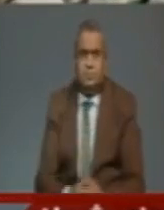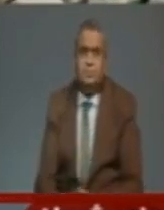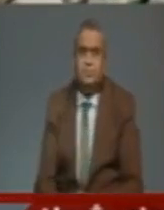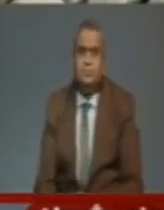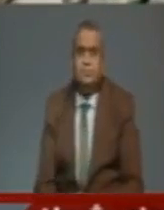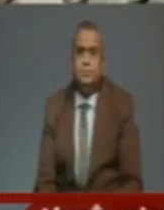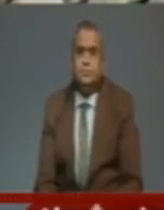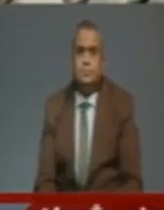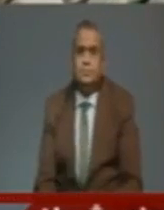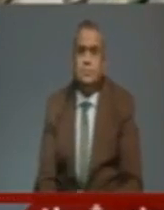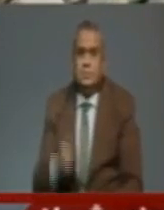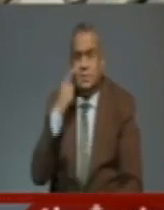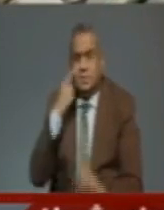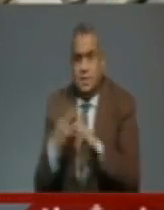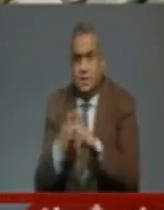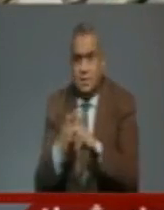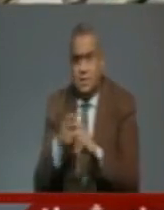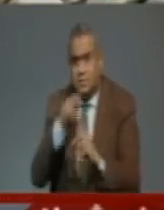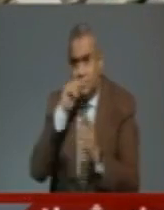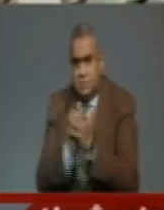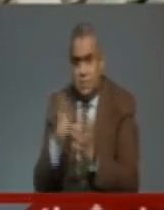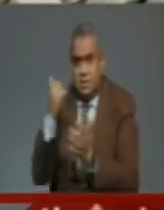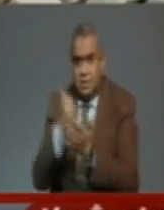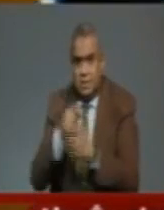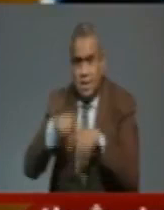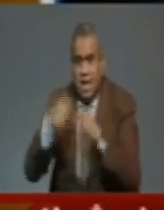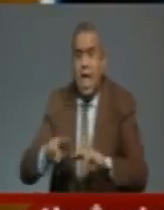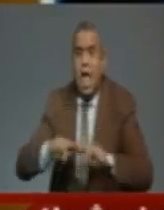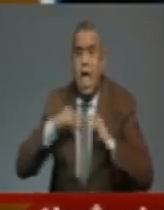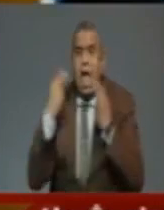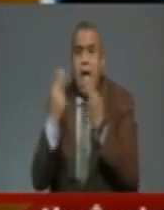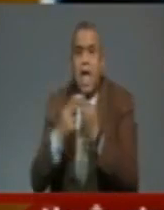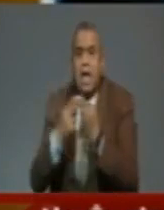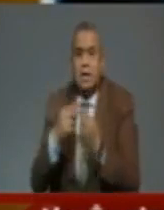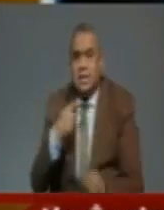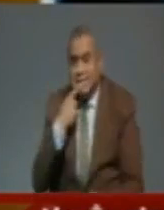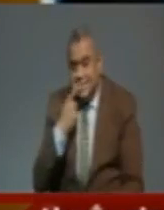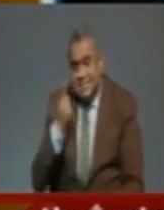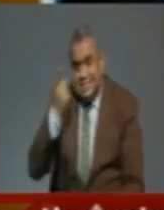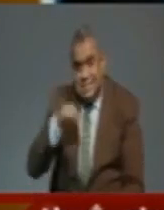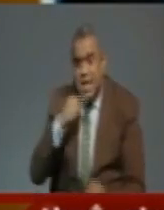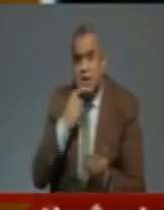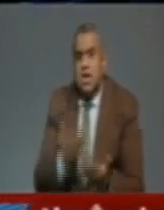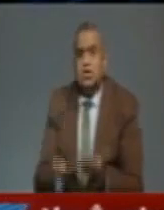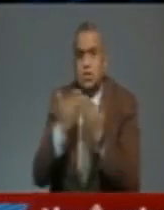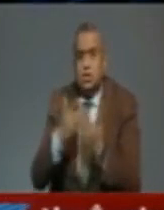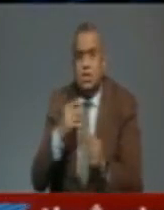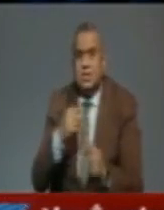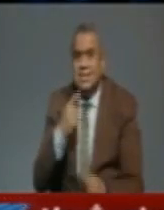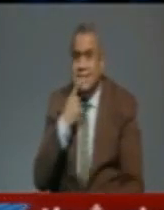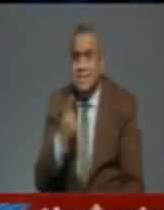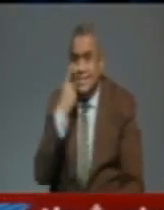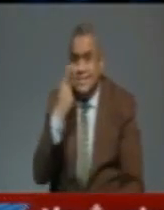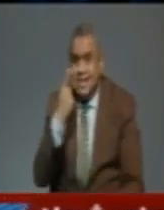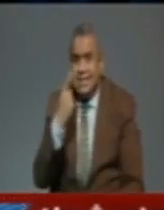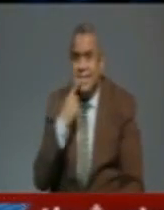مينا السخنه، يعني اللي هو بقى مينا عالمي. سيادتك بعد سنه من النهارده، وانا بقى حياتك قدام كتير، بعد سنه سيادتك